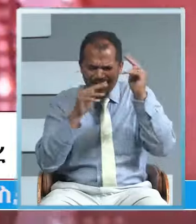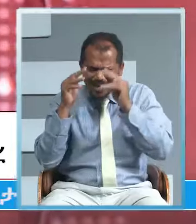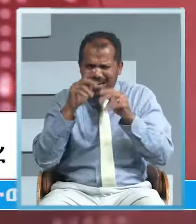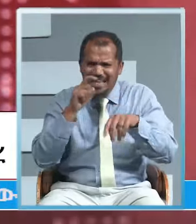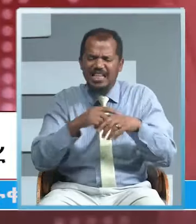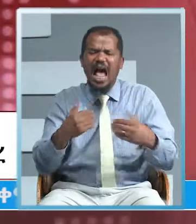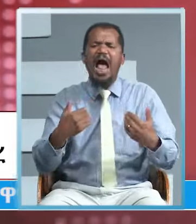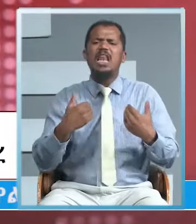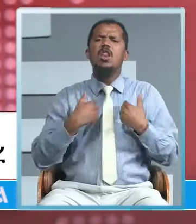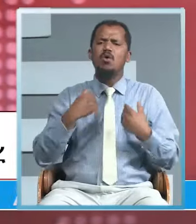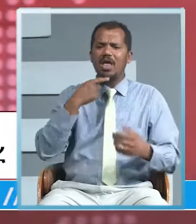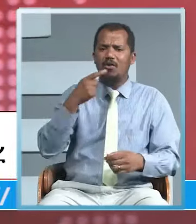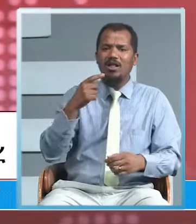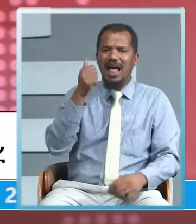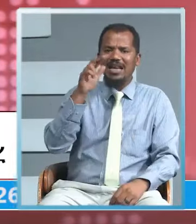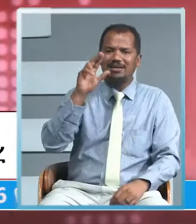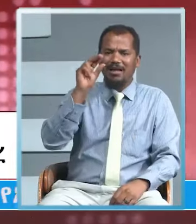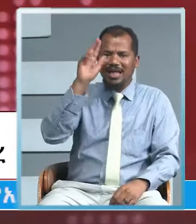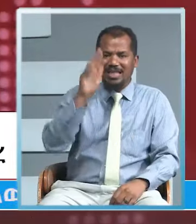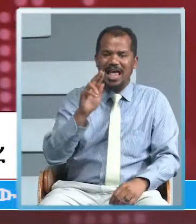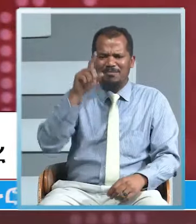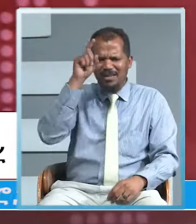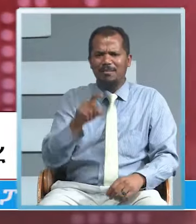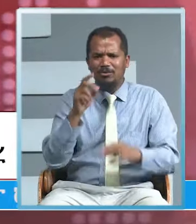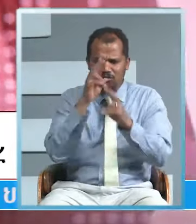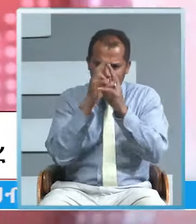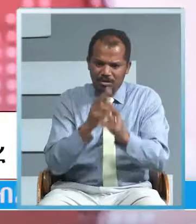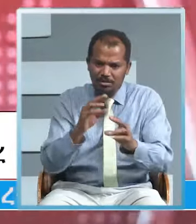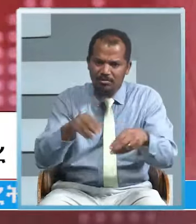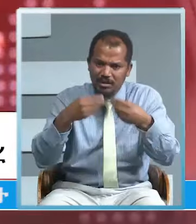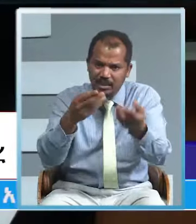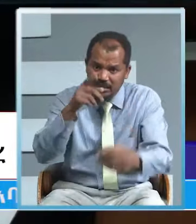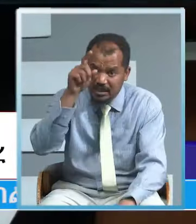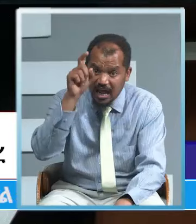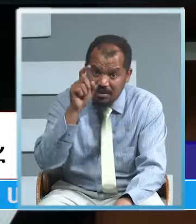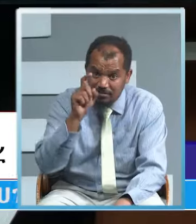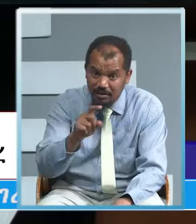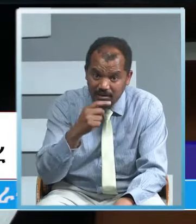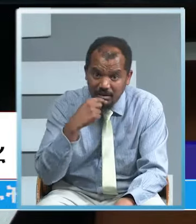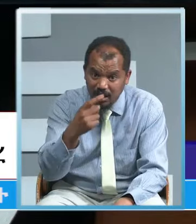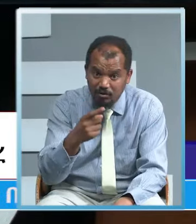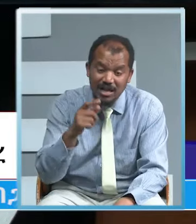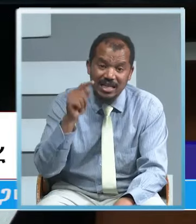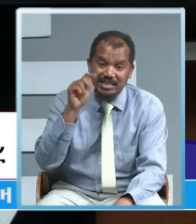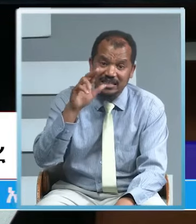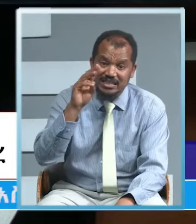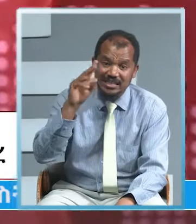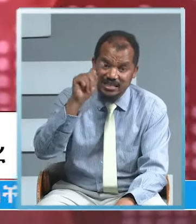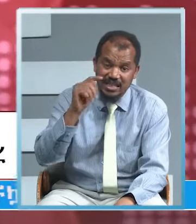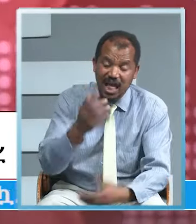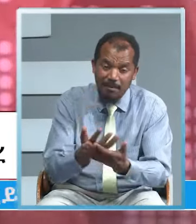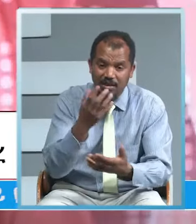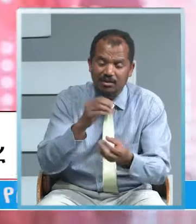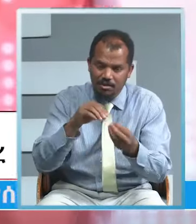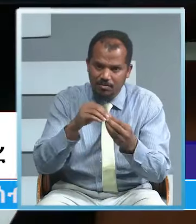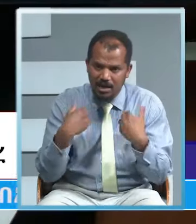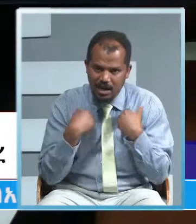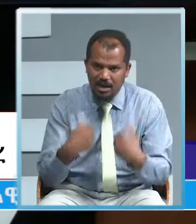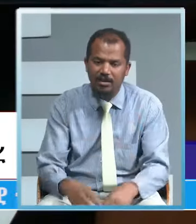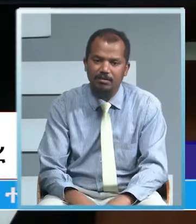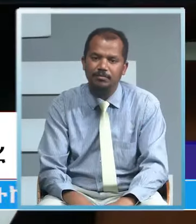ጊዜ አለውልሽ ያሏትን አርበኞች የሚገባቸውን ክብር መስጠት እንዳለበትም አመላክቷል። ድርሲት ሀብቴ ተጨማሪውን